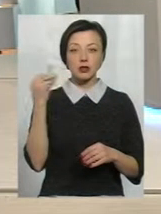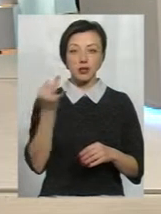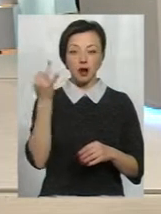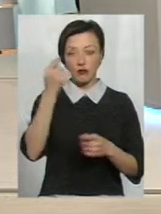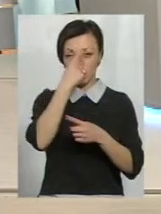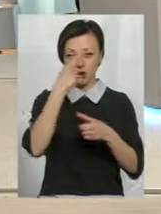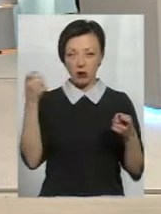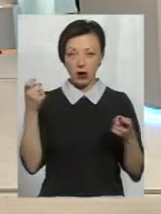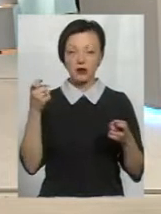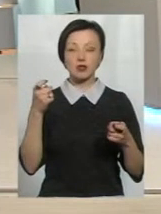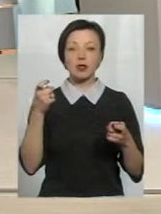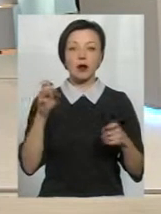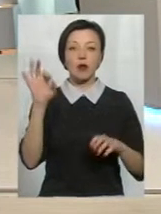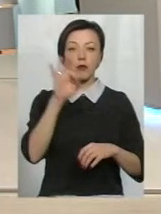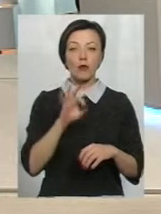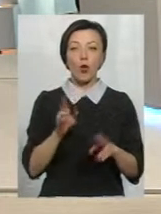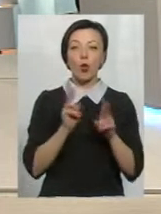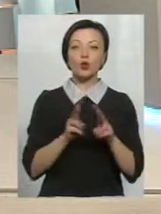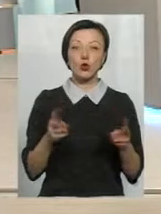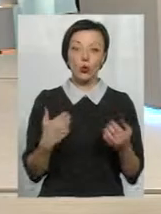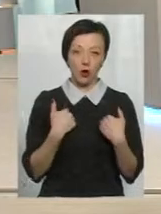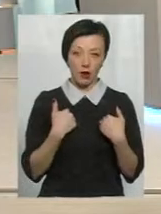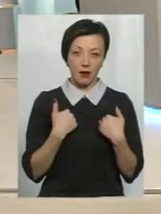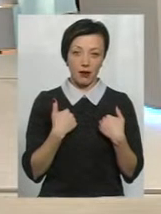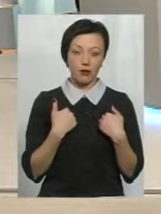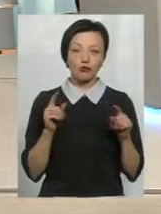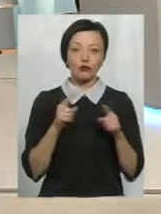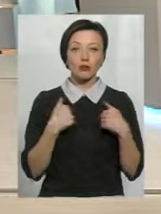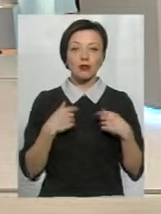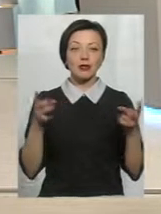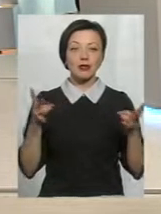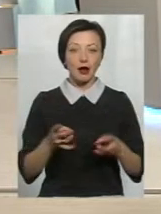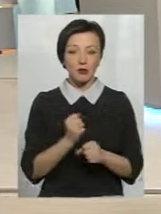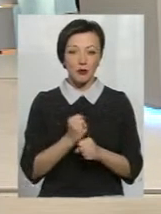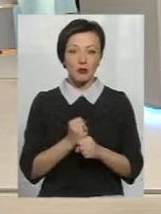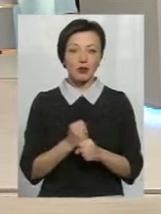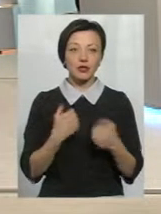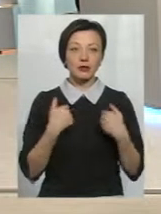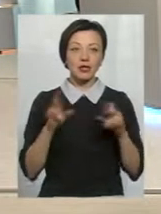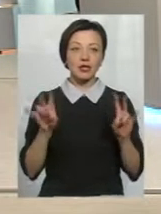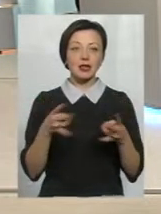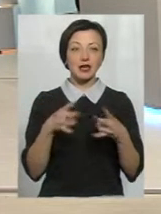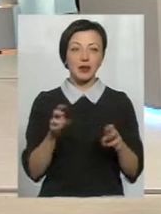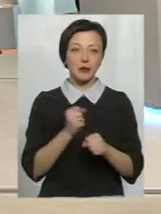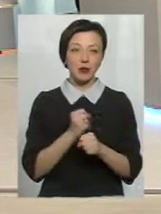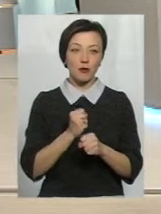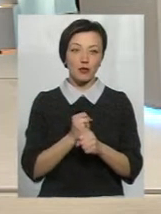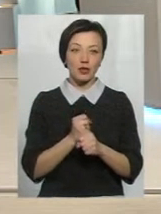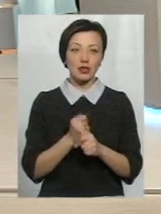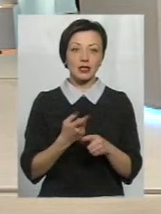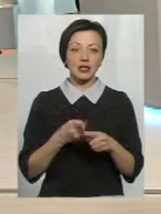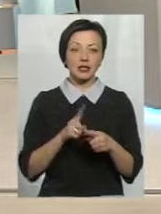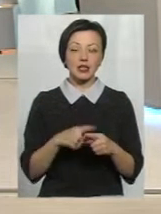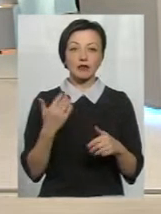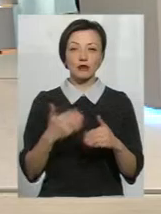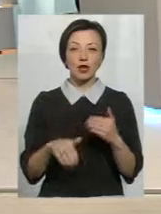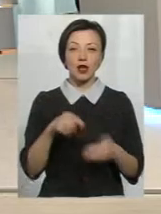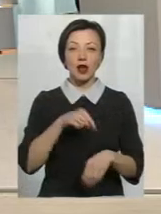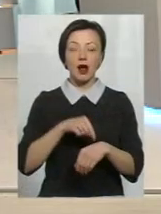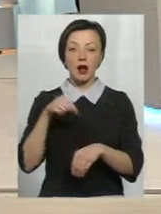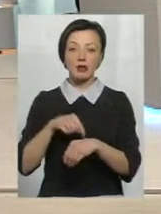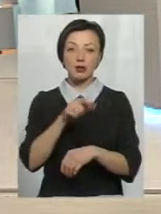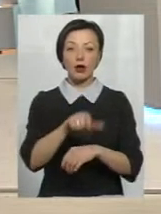інформації про те, хто я, що мені треба робити і що мені не треба робити. Ну, це вже про реакції людей,